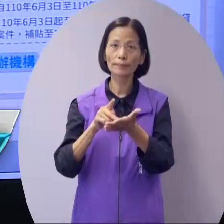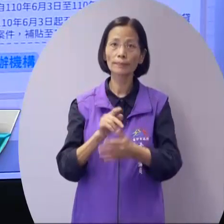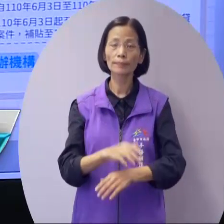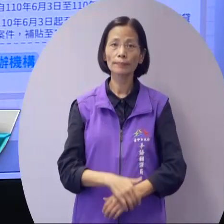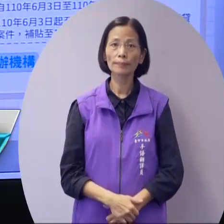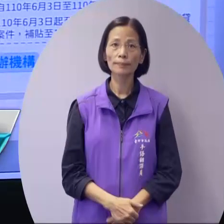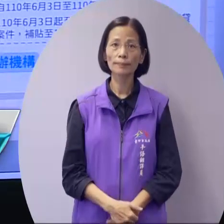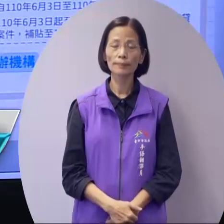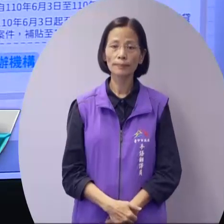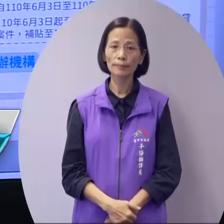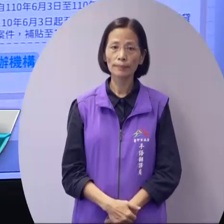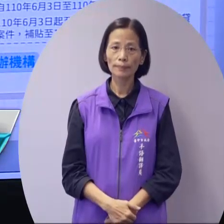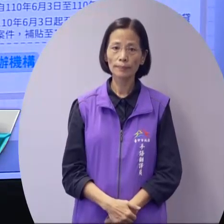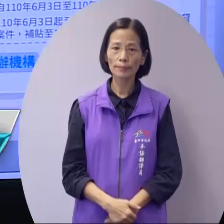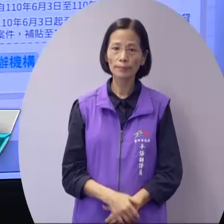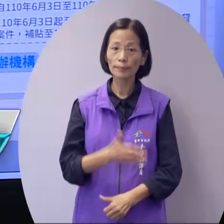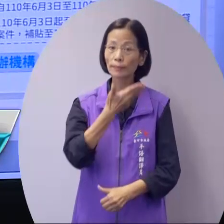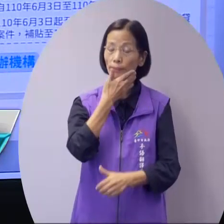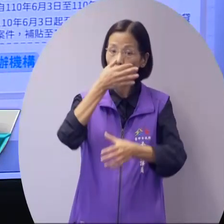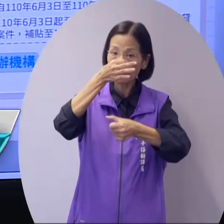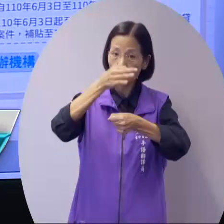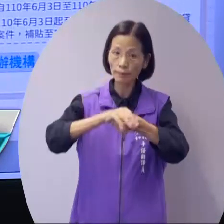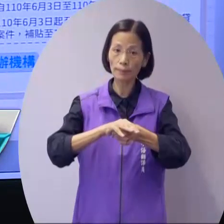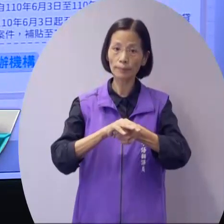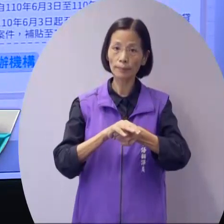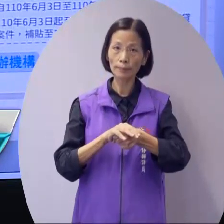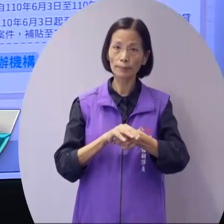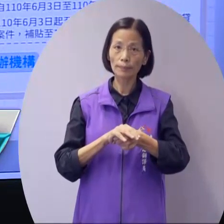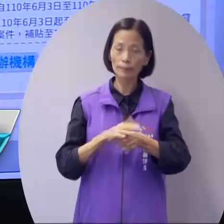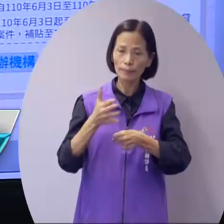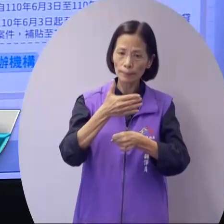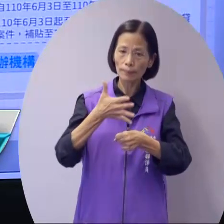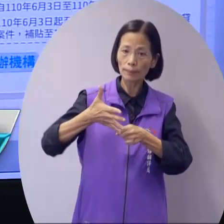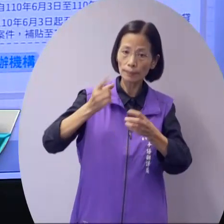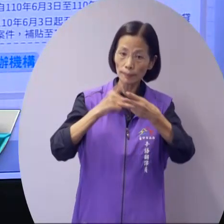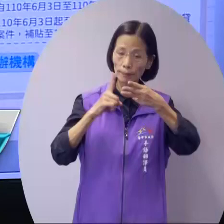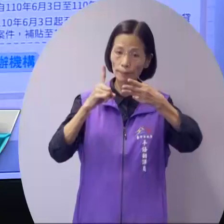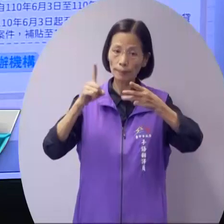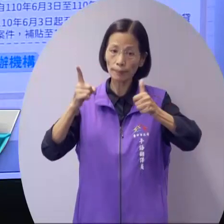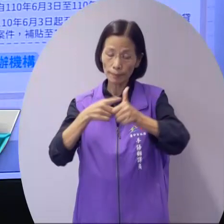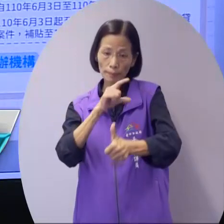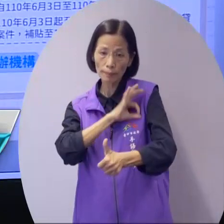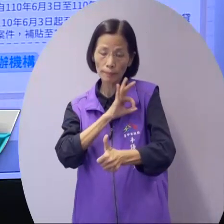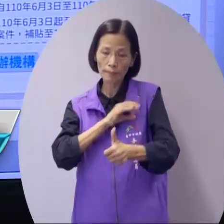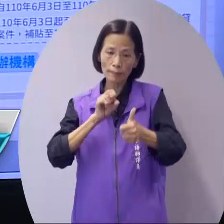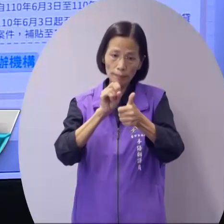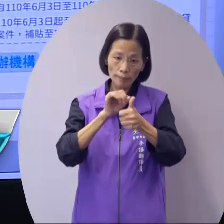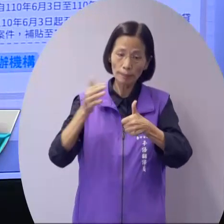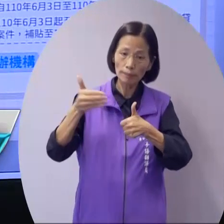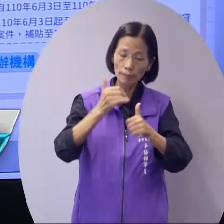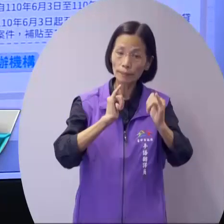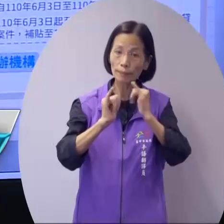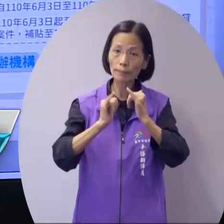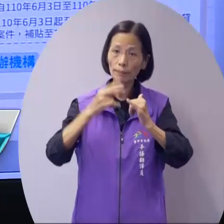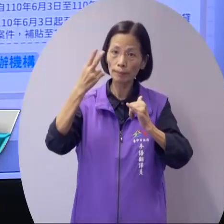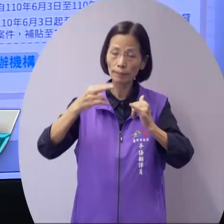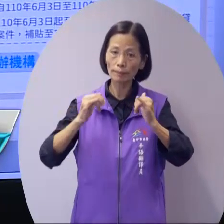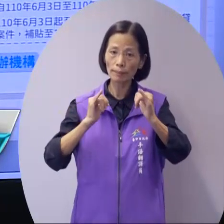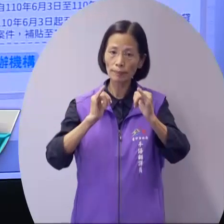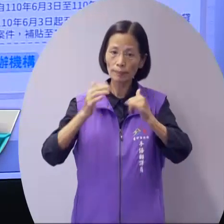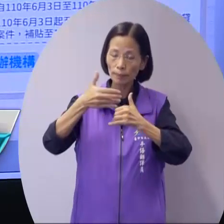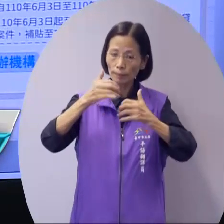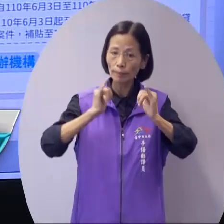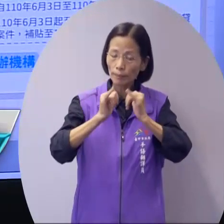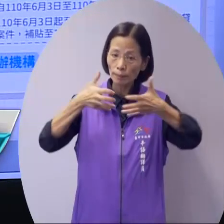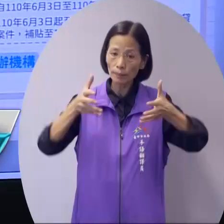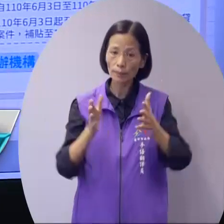渔业贷款利息补贴，渔船组还有渔会的甲类会员，还有养殖业的渔民，还有渔民团体及